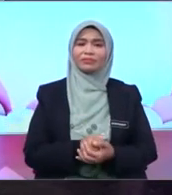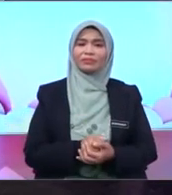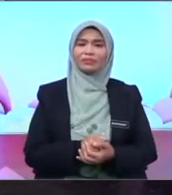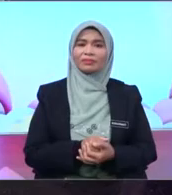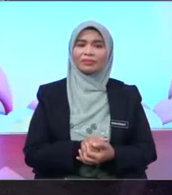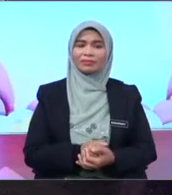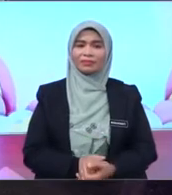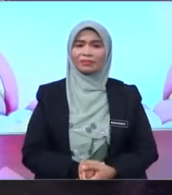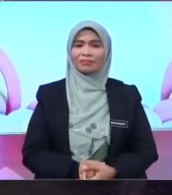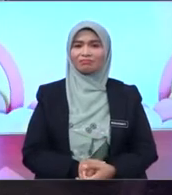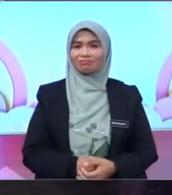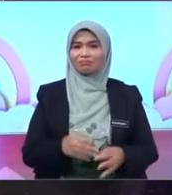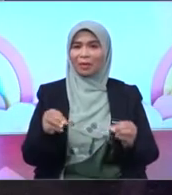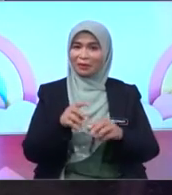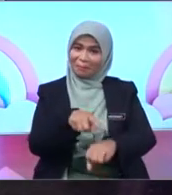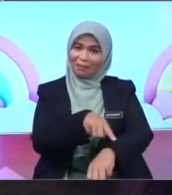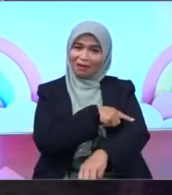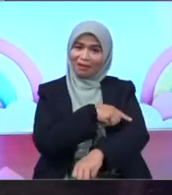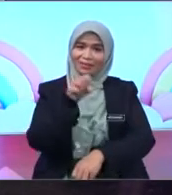macam panjang